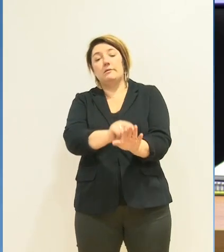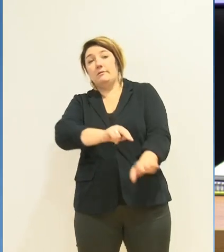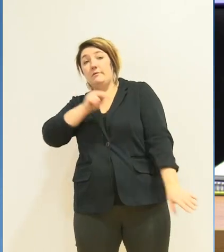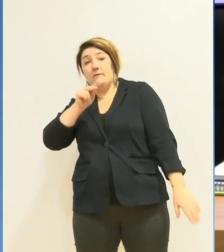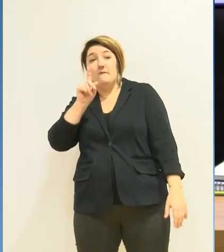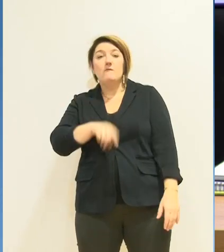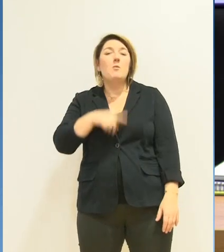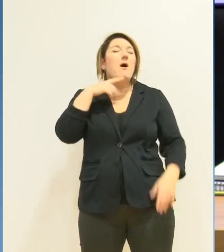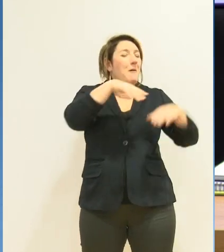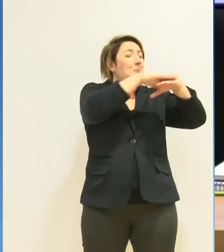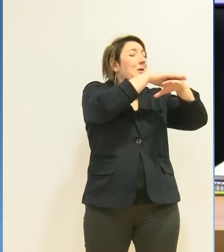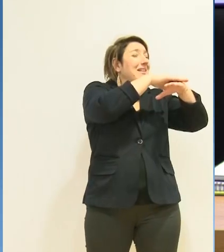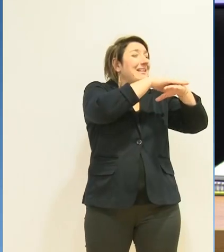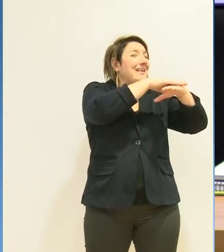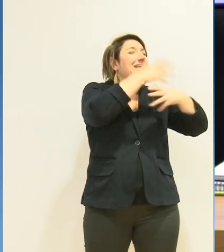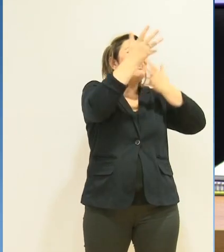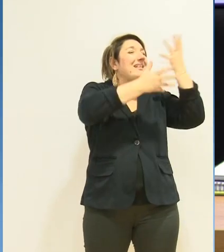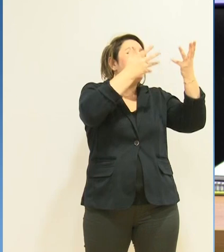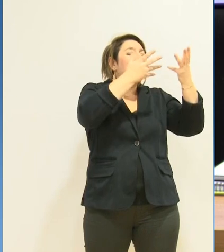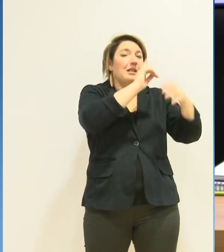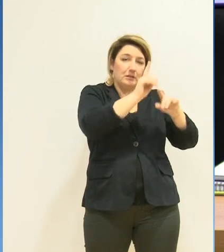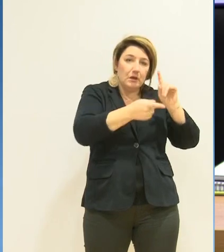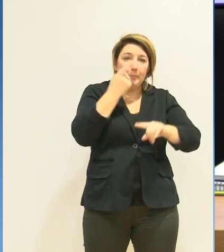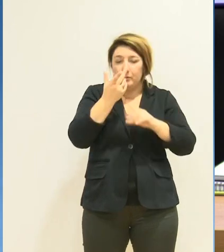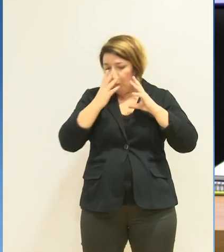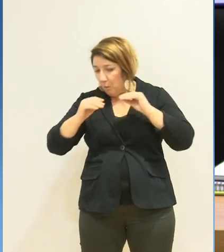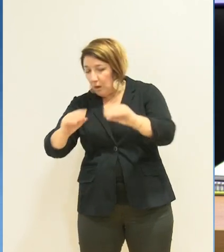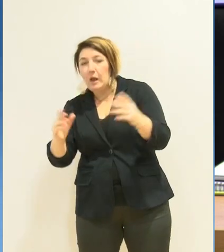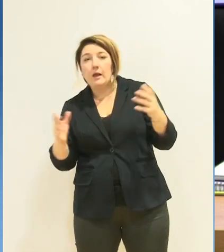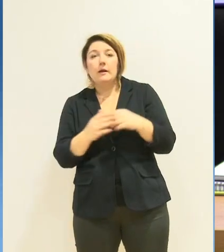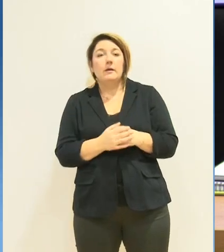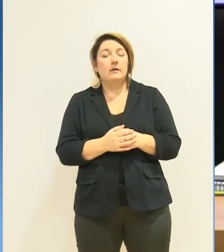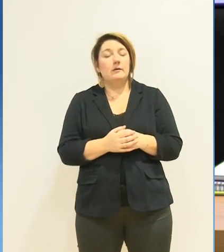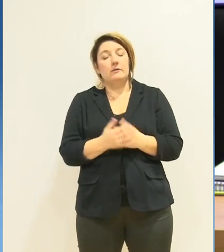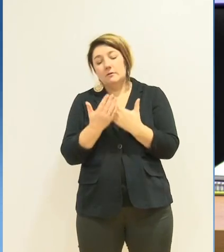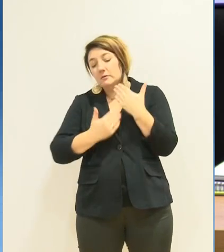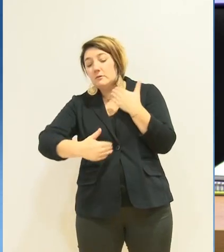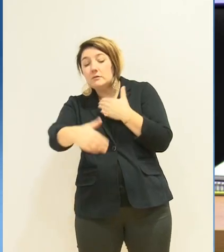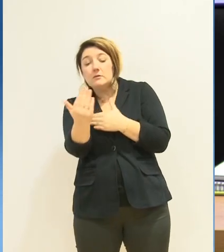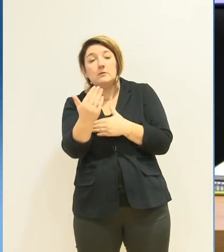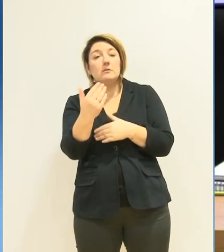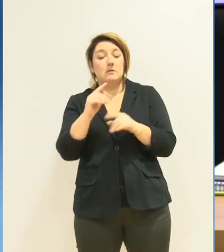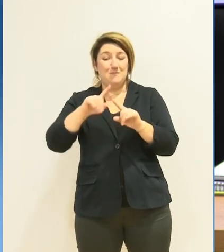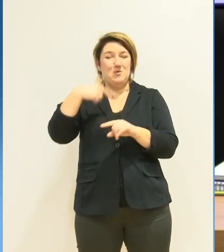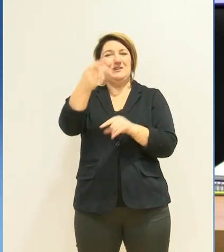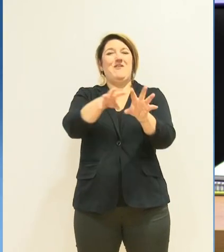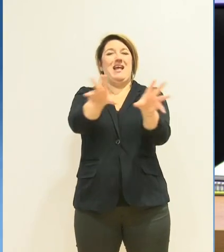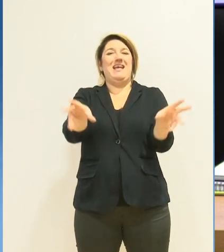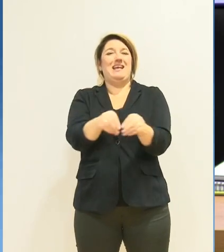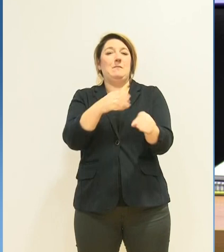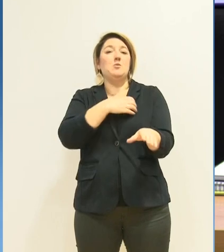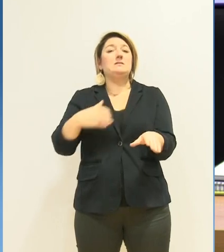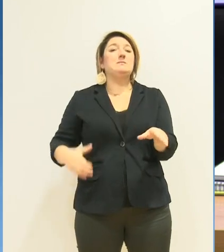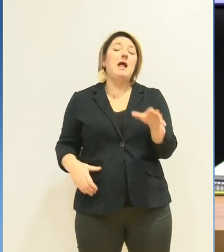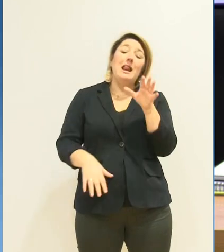réalités quelles sont les réalités qui vont s'imposer à la prochaine équipe municipale quoi qu'il